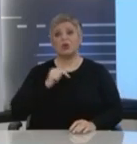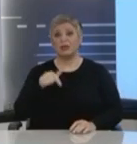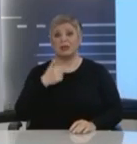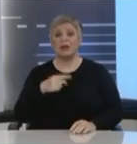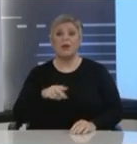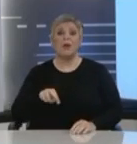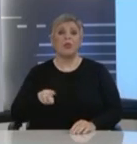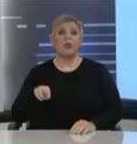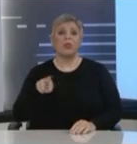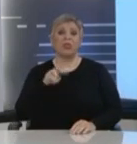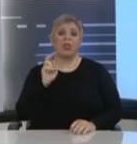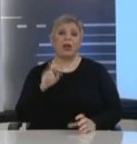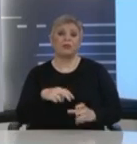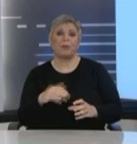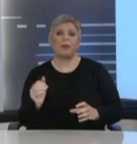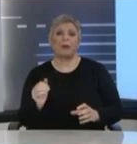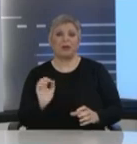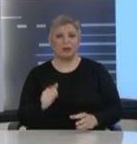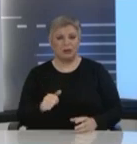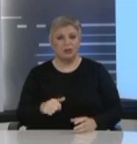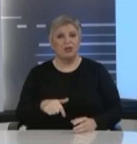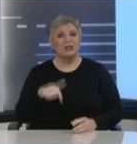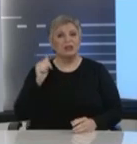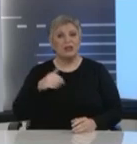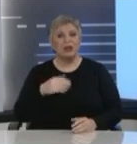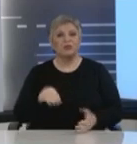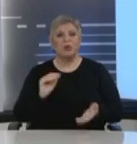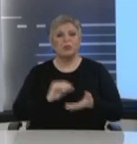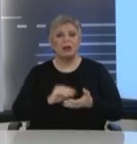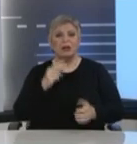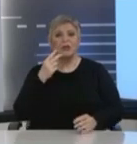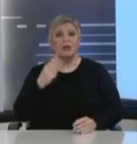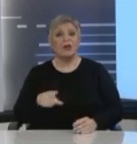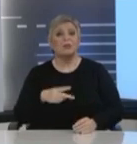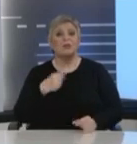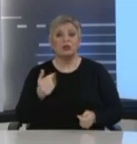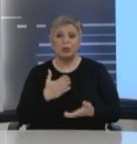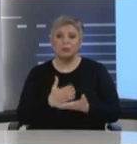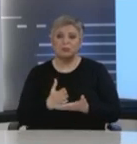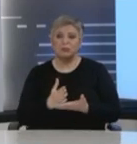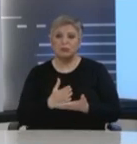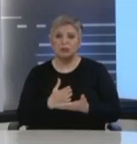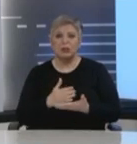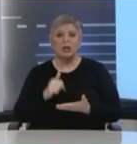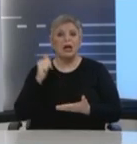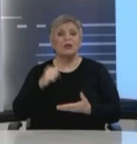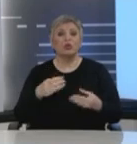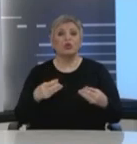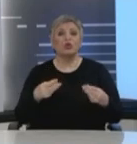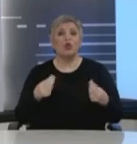ημετέρων και χωρίς για μια ακόμη φορά ευμενή, διακριτή μεταχείριση της